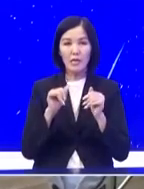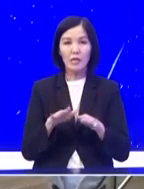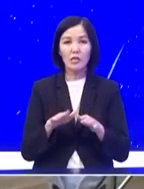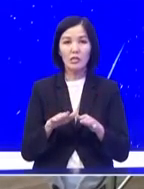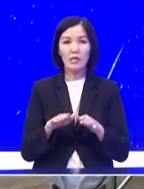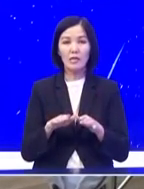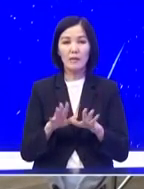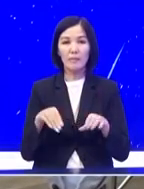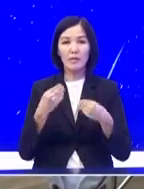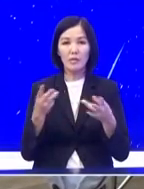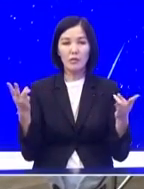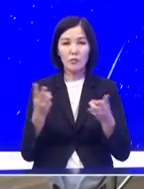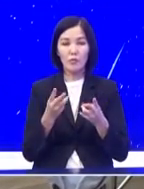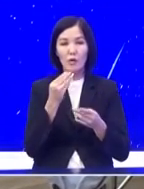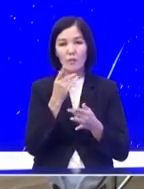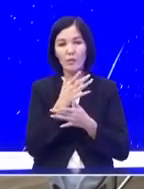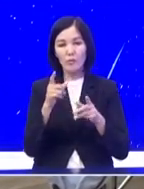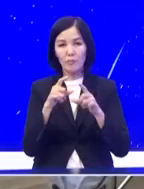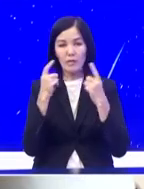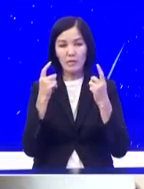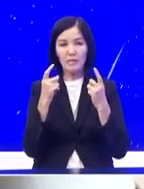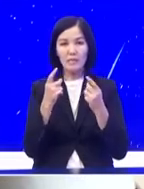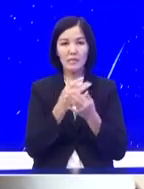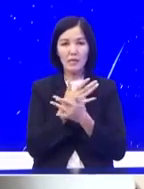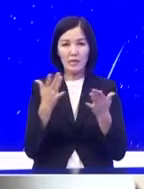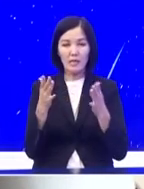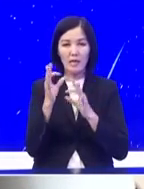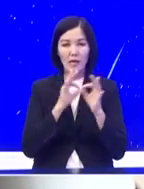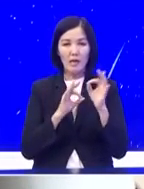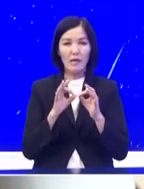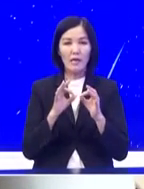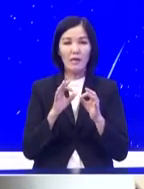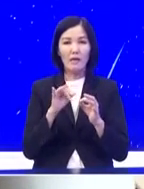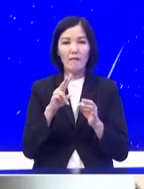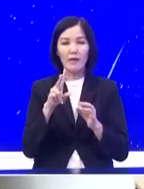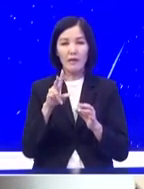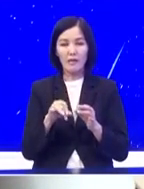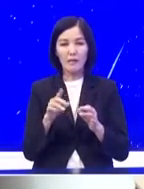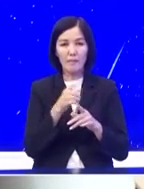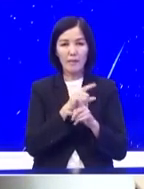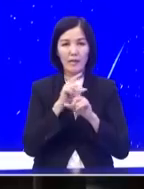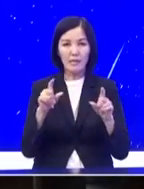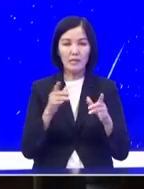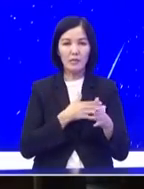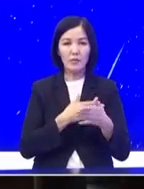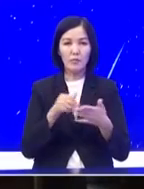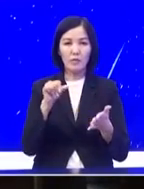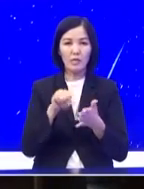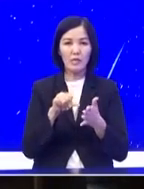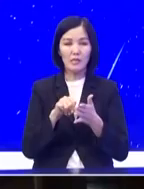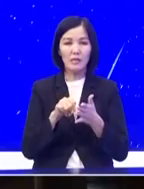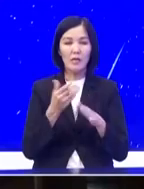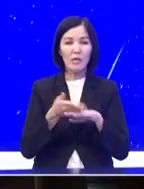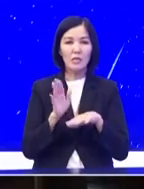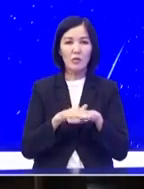безвозмездной основе передать нуждающимся людям продукты, медицинские маски и аппараты ИВЛ для больниц. За участие в судьбах земляков в этот